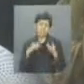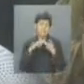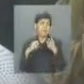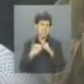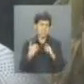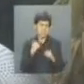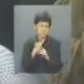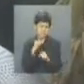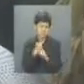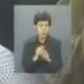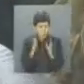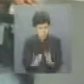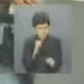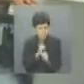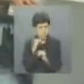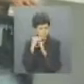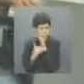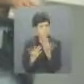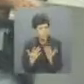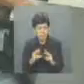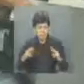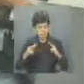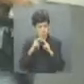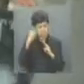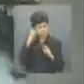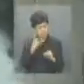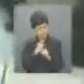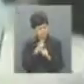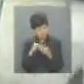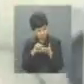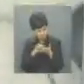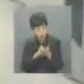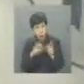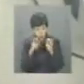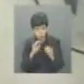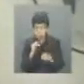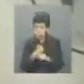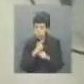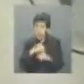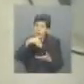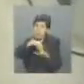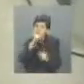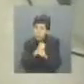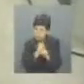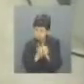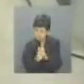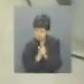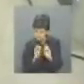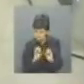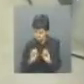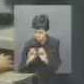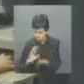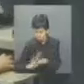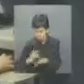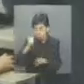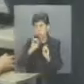พัฒนาบุคลากรกระทรวงจึงจะเร่งปรับปรุงและฝึกฝนให้บุคลากรทุกศูนย์มีความเชี่ยวชาญในด้านเทคโนโลยีอย่างรว